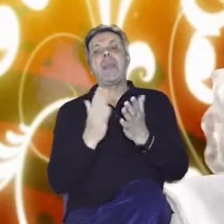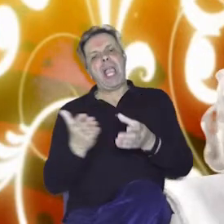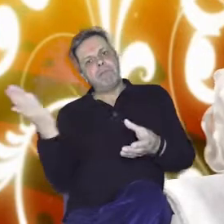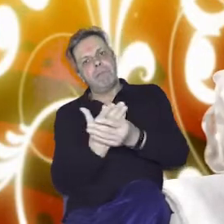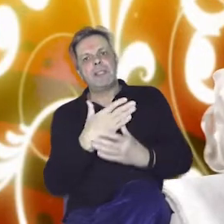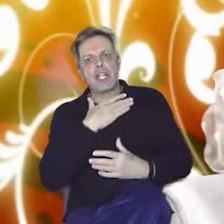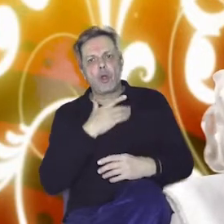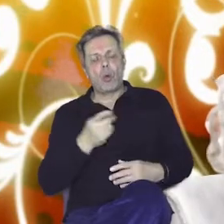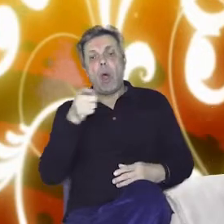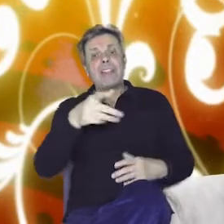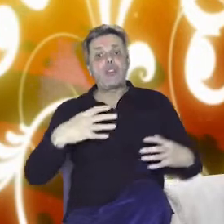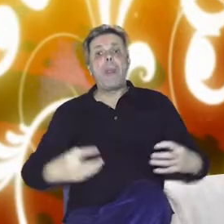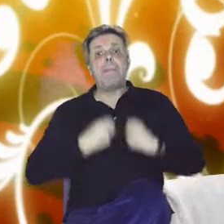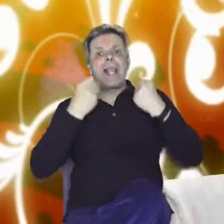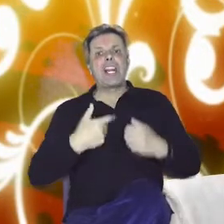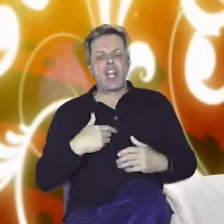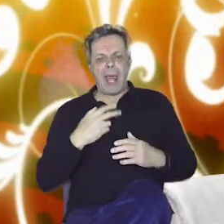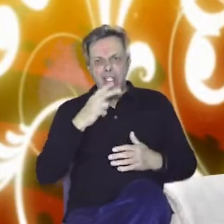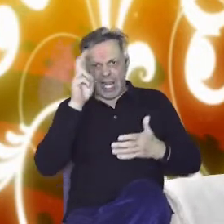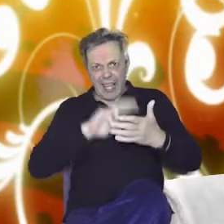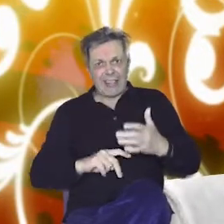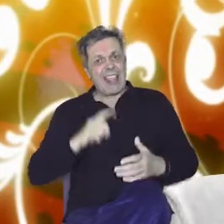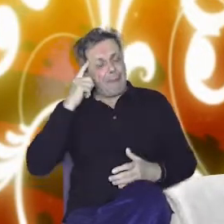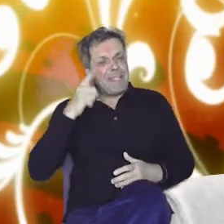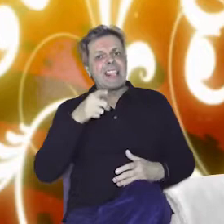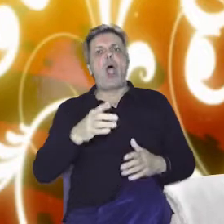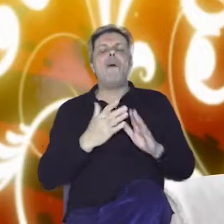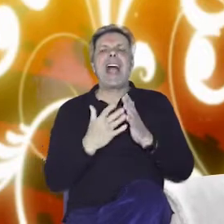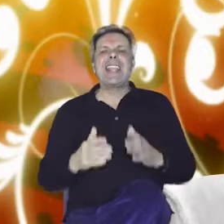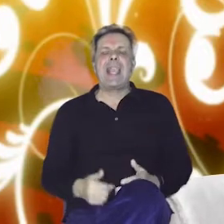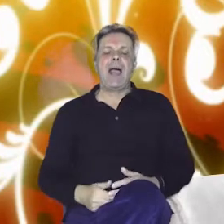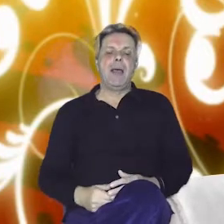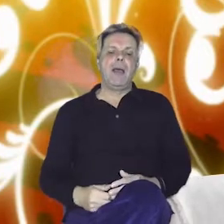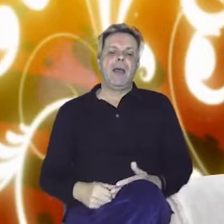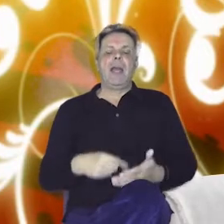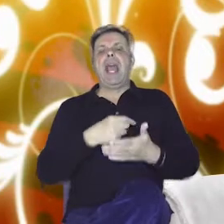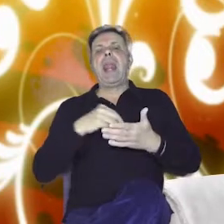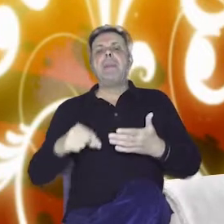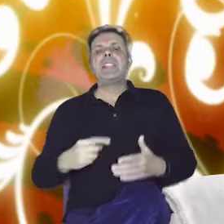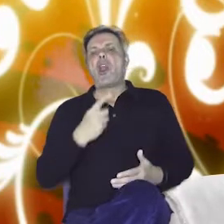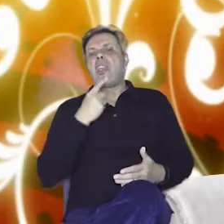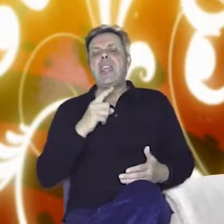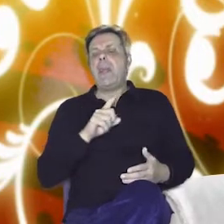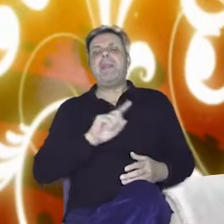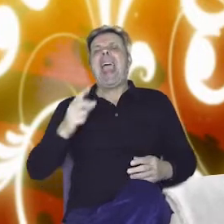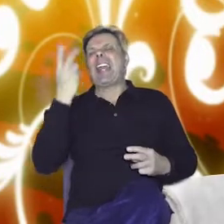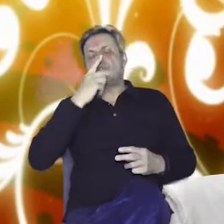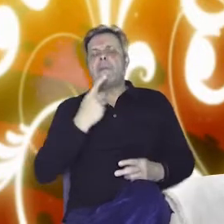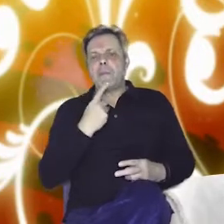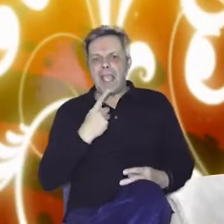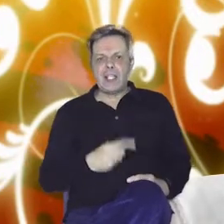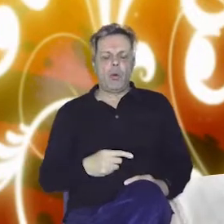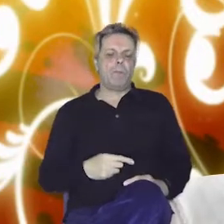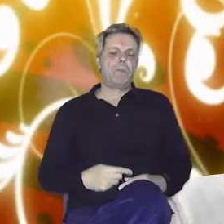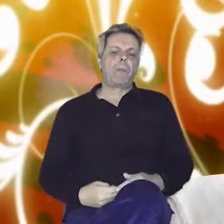prestraši naše gledatelje, da misle da je ova knjiga napisana jezikom nerazumljivim. Ova je knjiga toliko